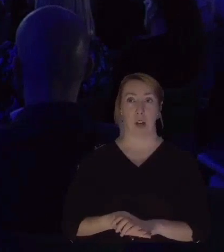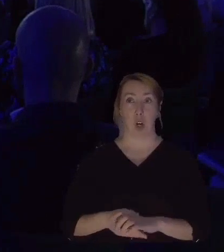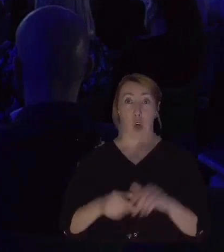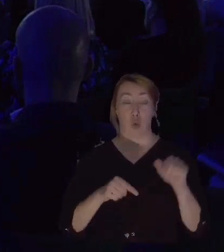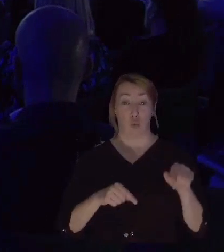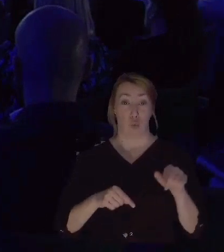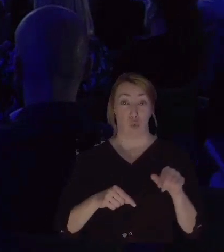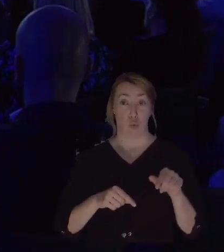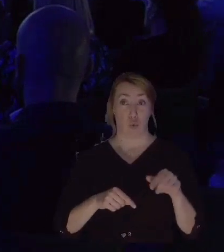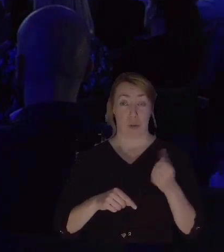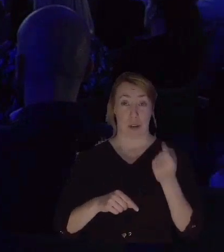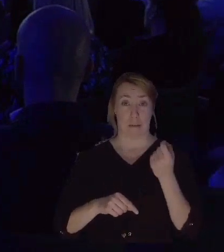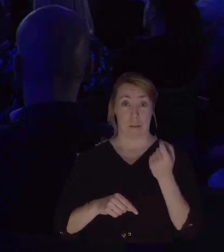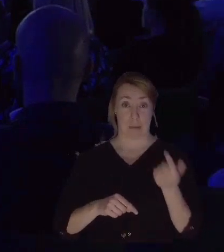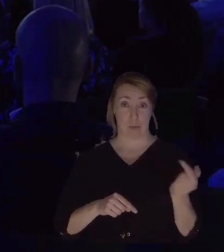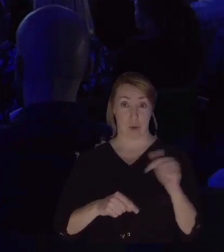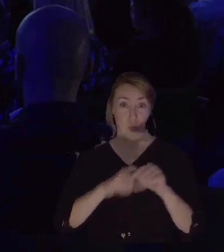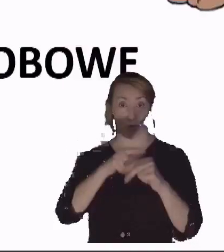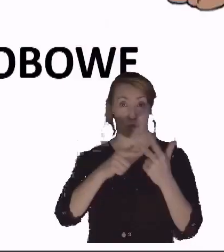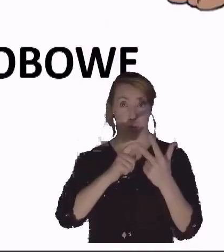Tutaj zaraz poproszę